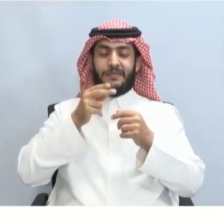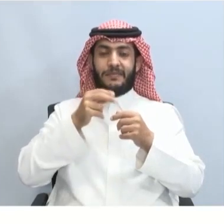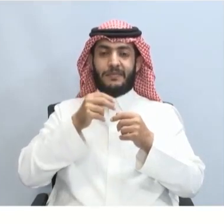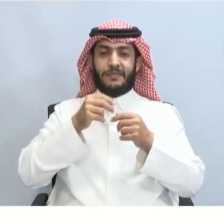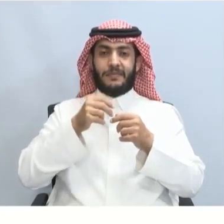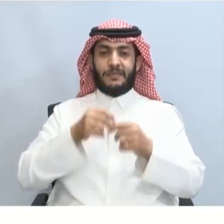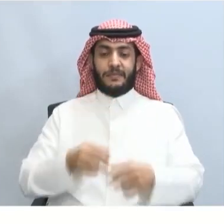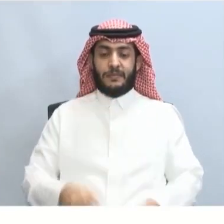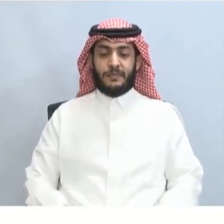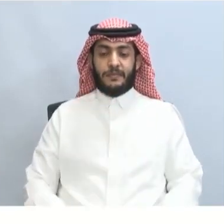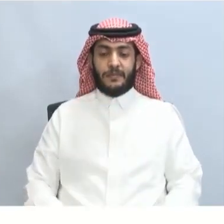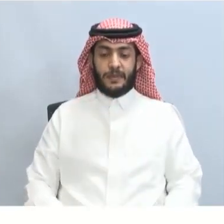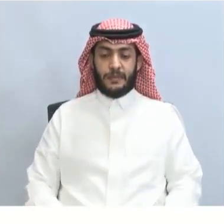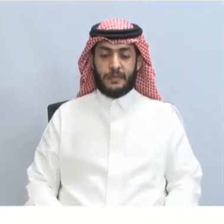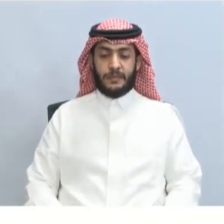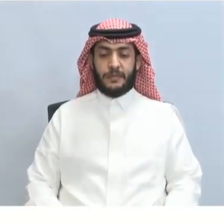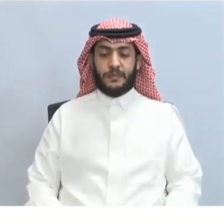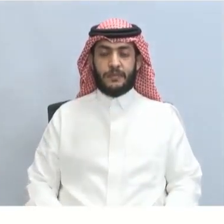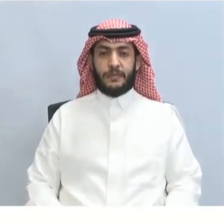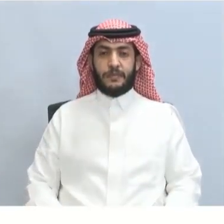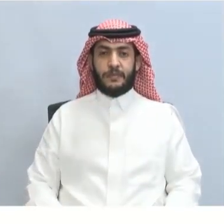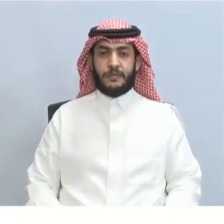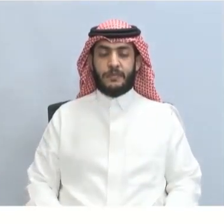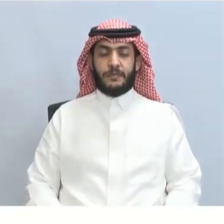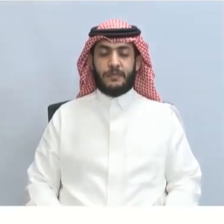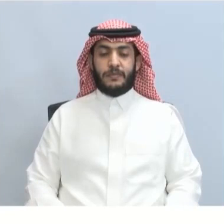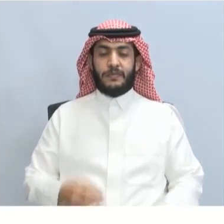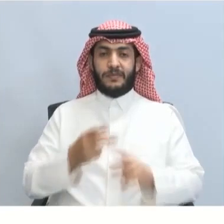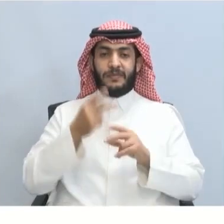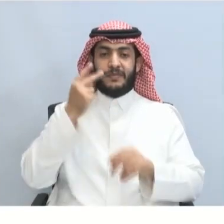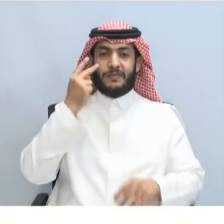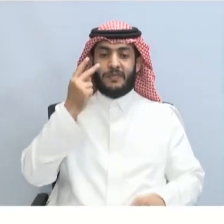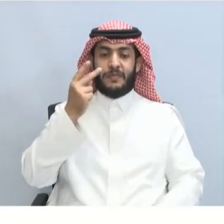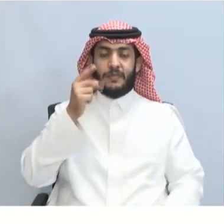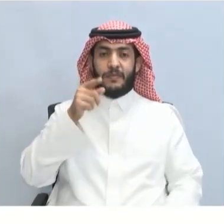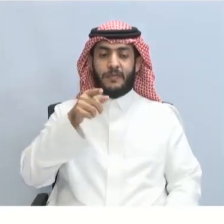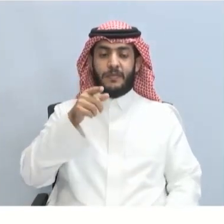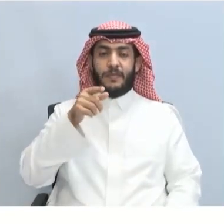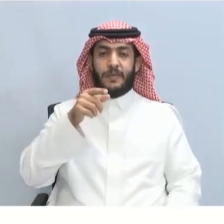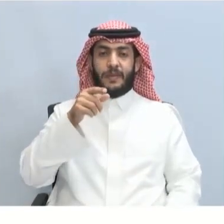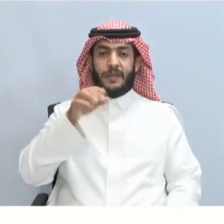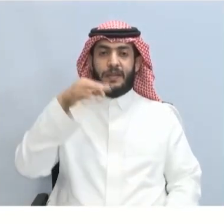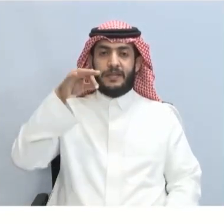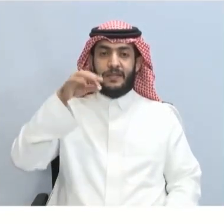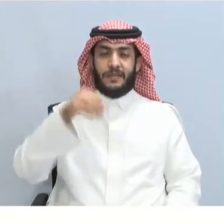تايتل وكذلك بدي واتش 1 نلاحظ عندنا ظهرت هذه